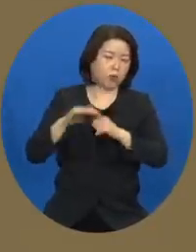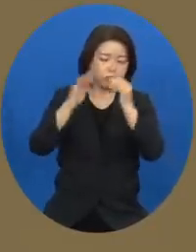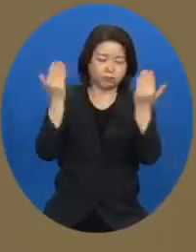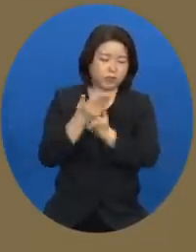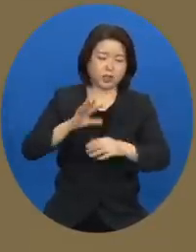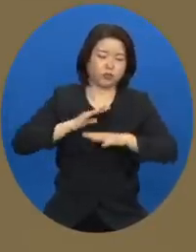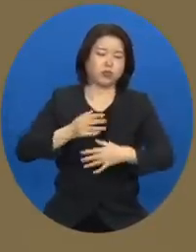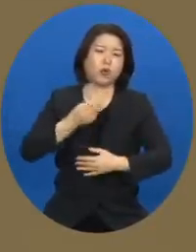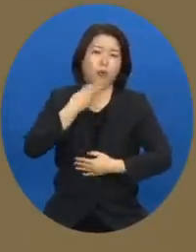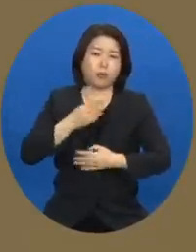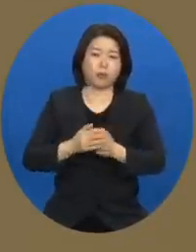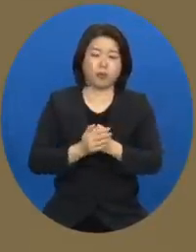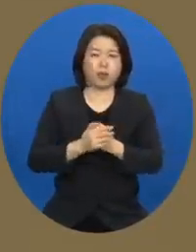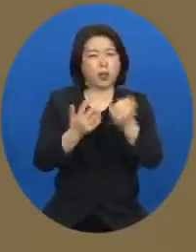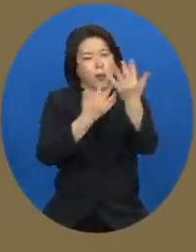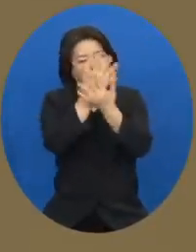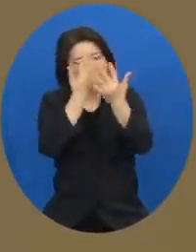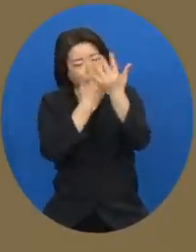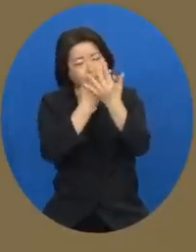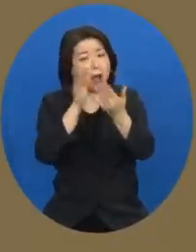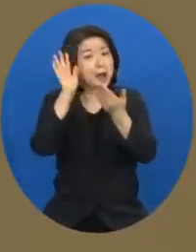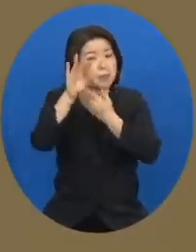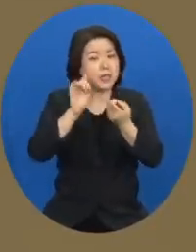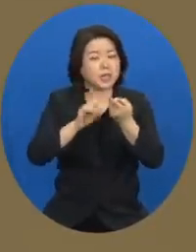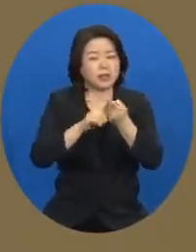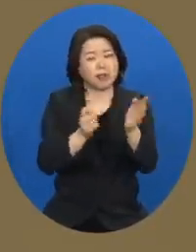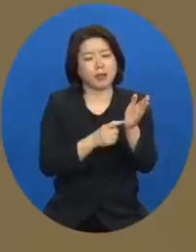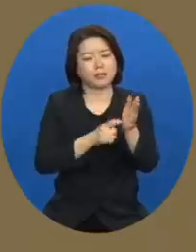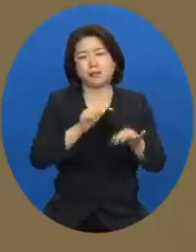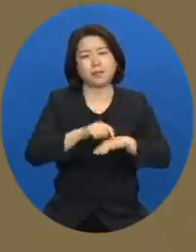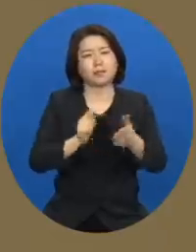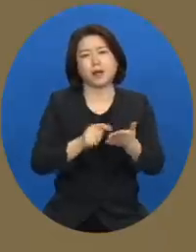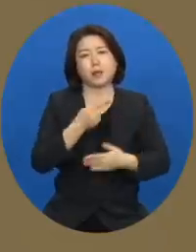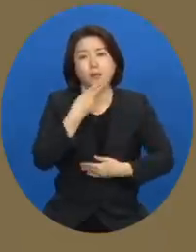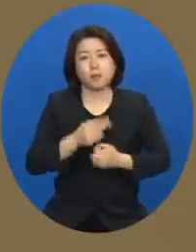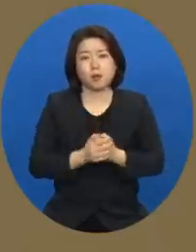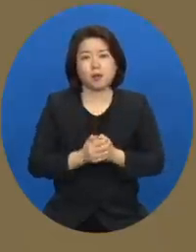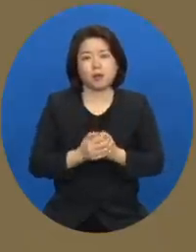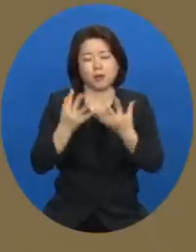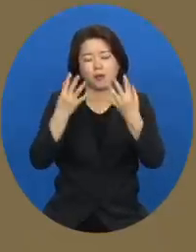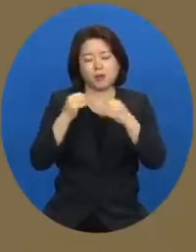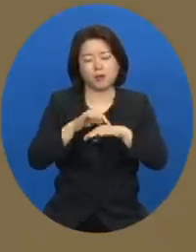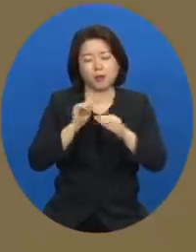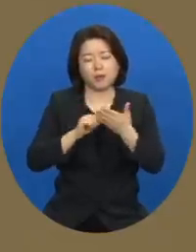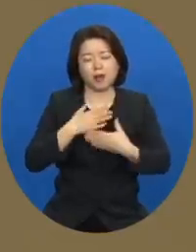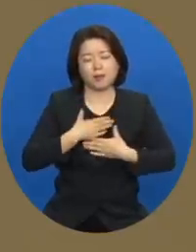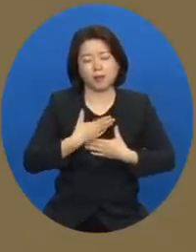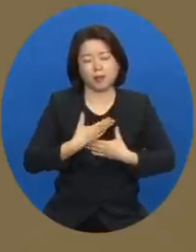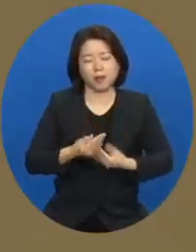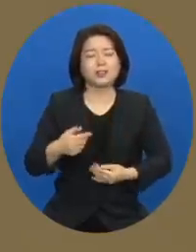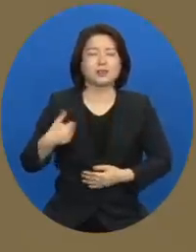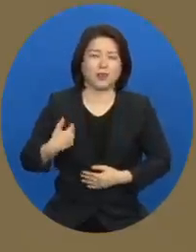않아요. 불확실한 미래에 대한 조바심도 나지 않아요. 얼마나 마음이 편안한지 몰라요.